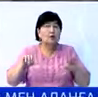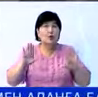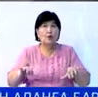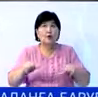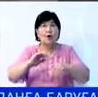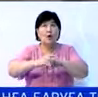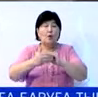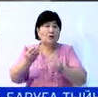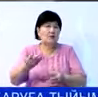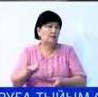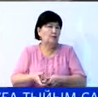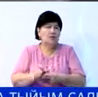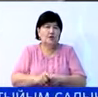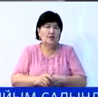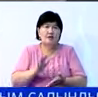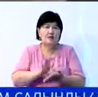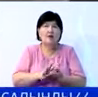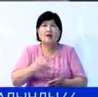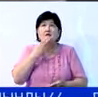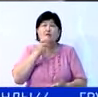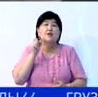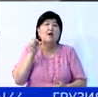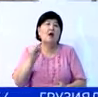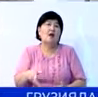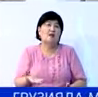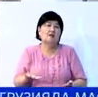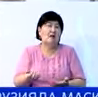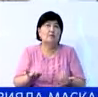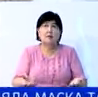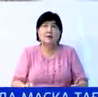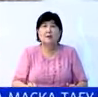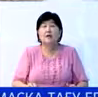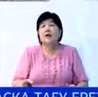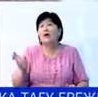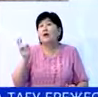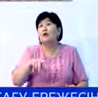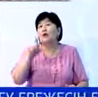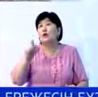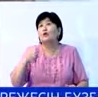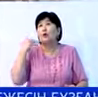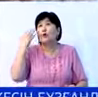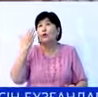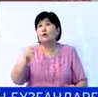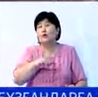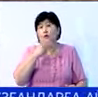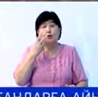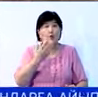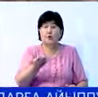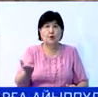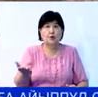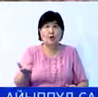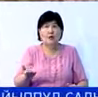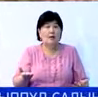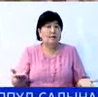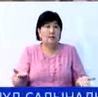қол жуатын жер өте лас. Темекі қалдығы да алынбапты. Келушілердің қолын жуу мақсатында өздеріңіз көріп тұрсыздар.